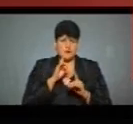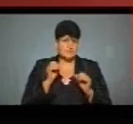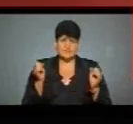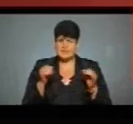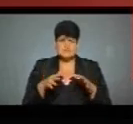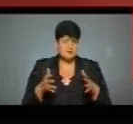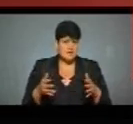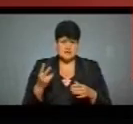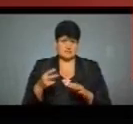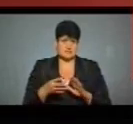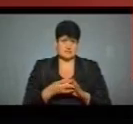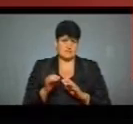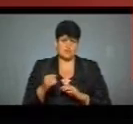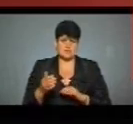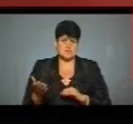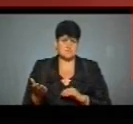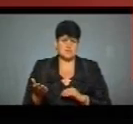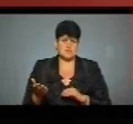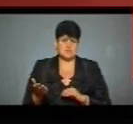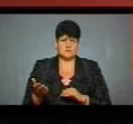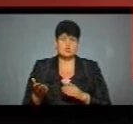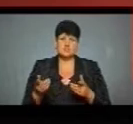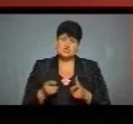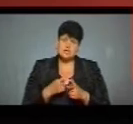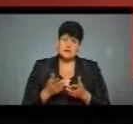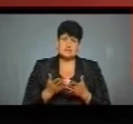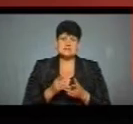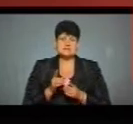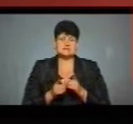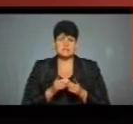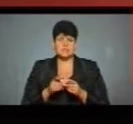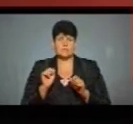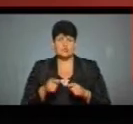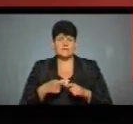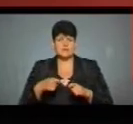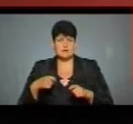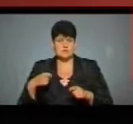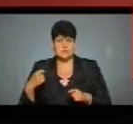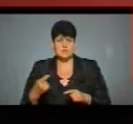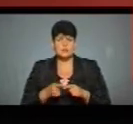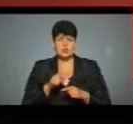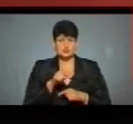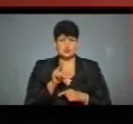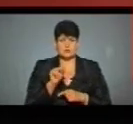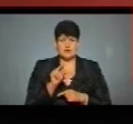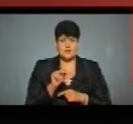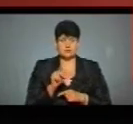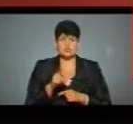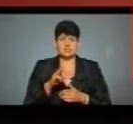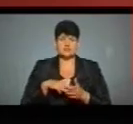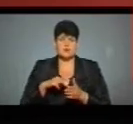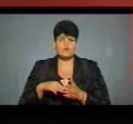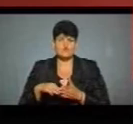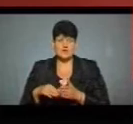швидше, ніж 29 серпня? Чи є якісь механізми, які можуть відтермінувати цю дату і